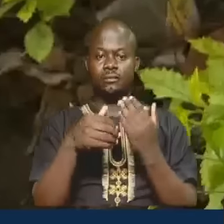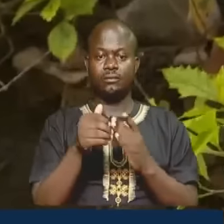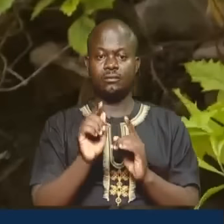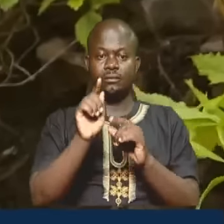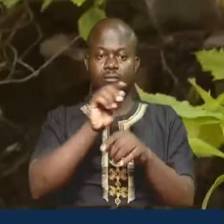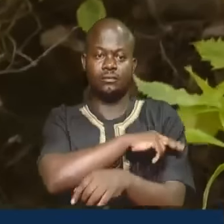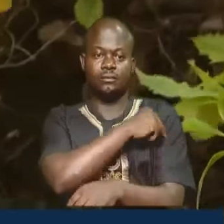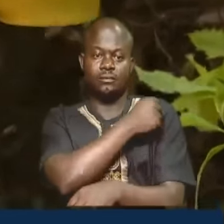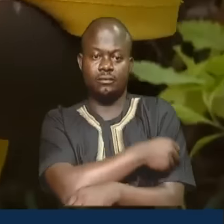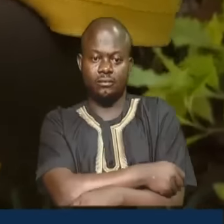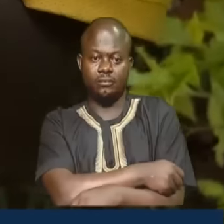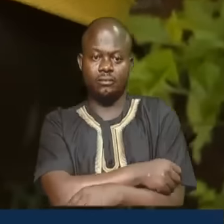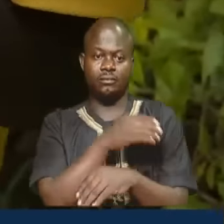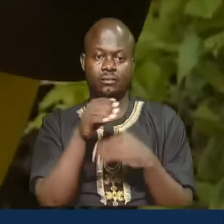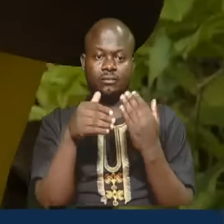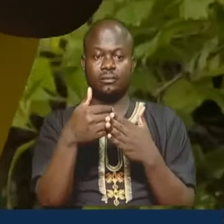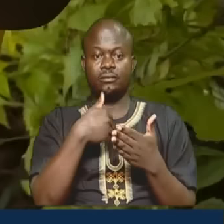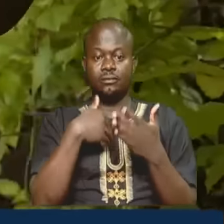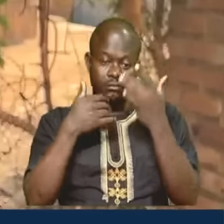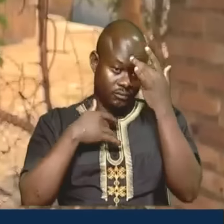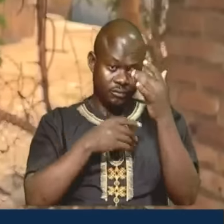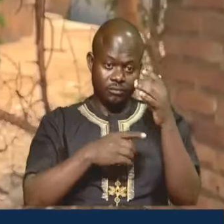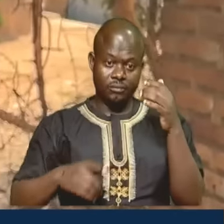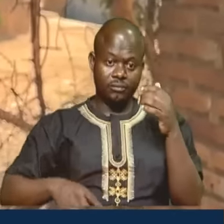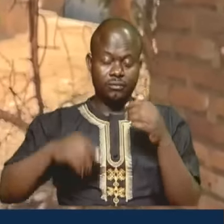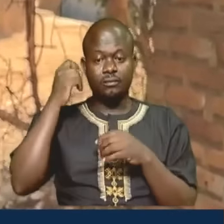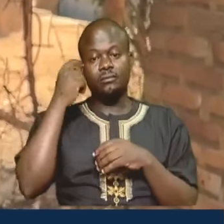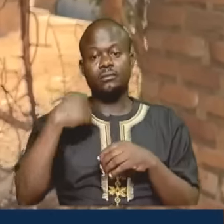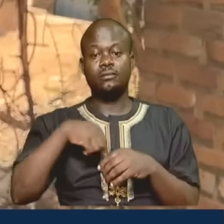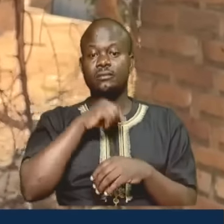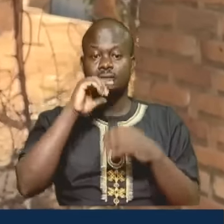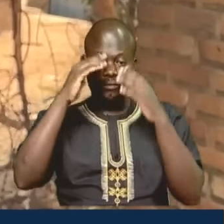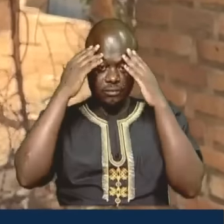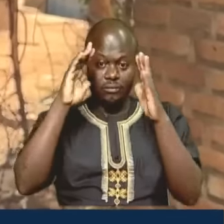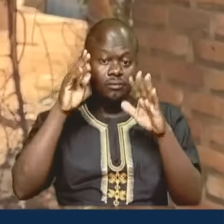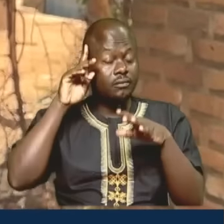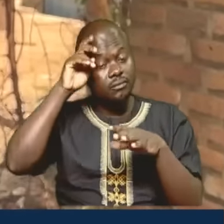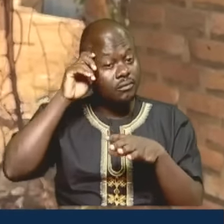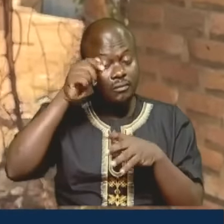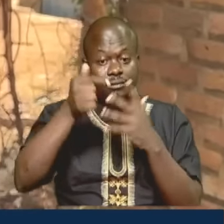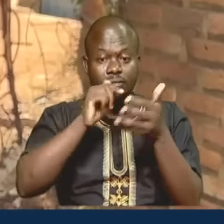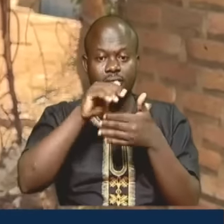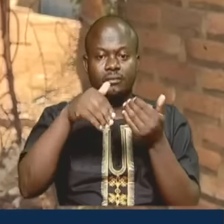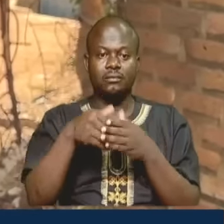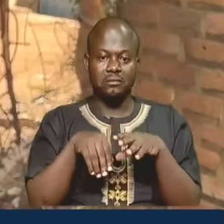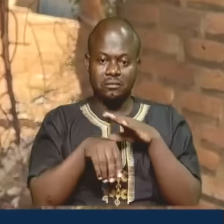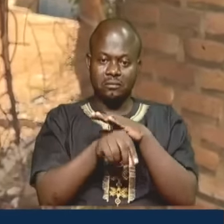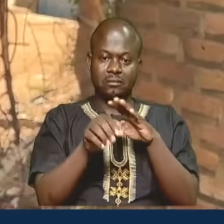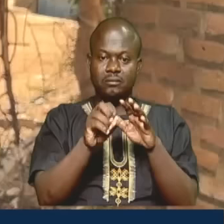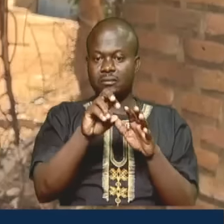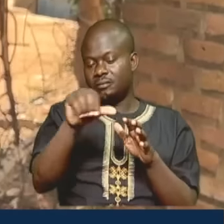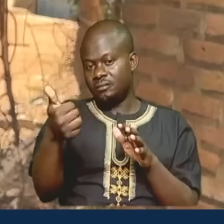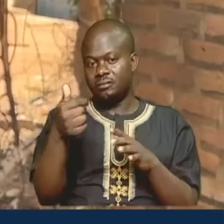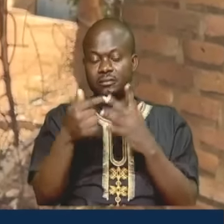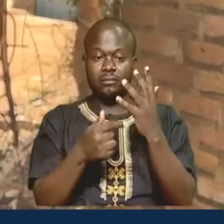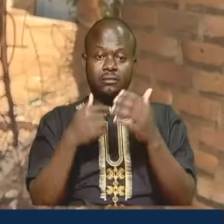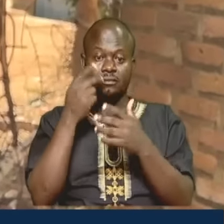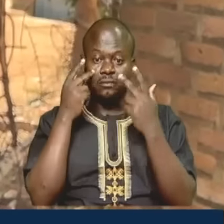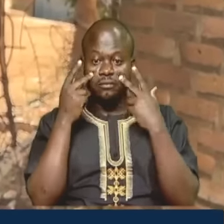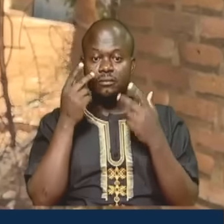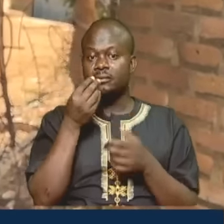kwa muganga basanga afite diabete urumva ntabwo twari tubizi twakekaga ibyo byose amarozi cyangwa nibindi bintu tubona